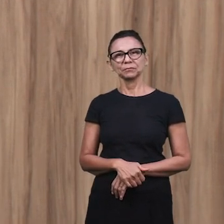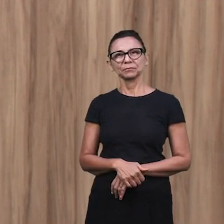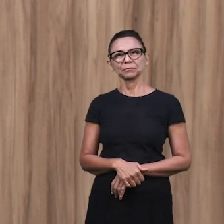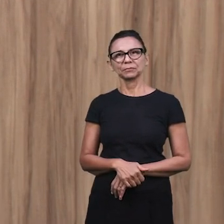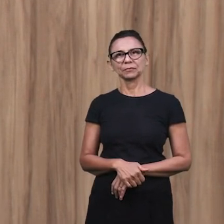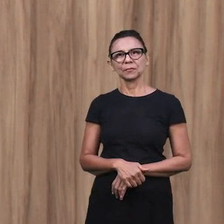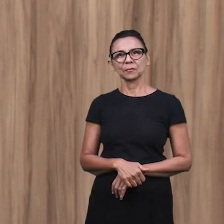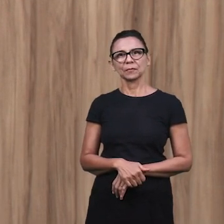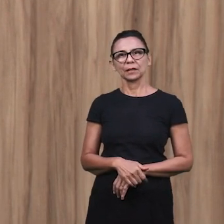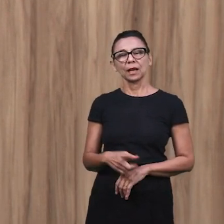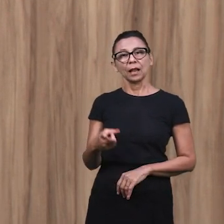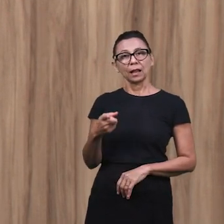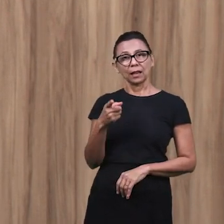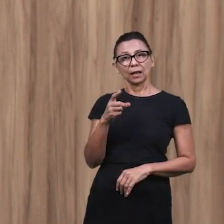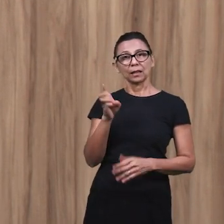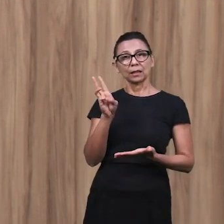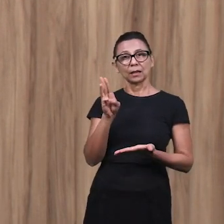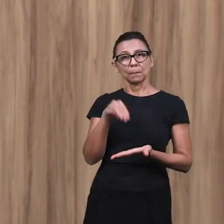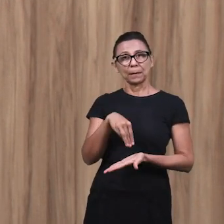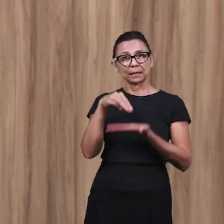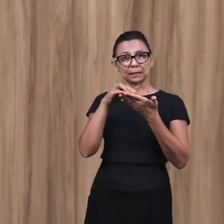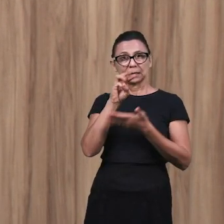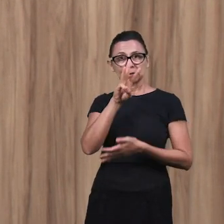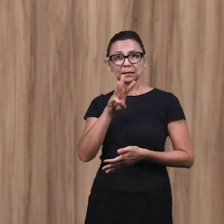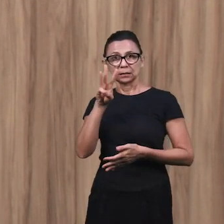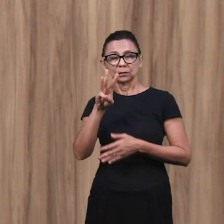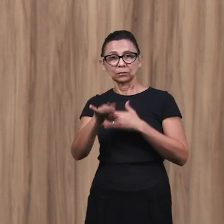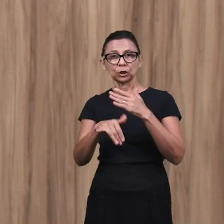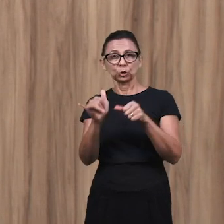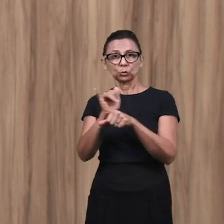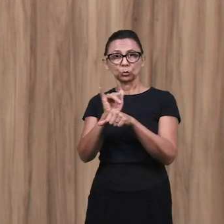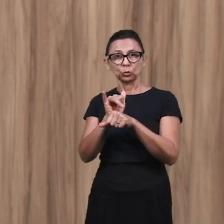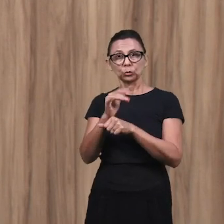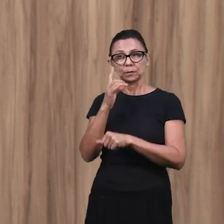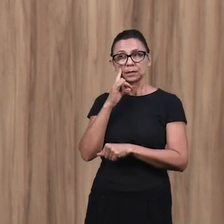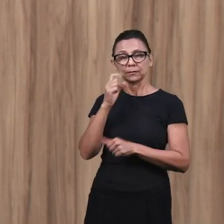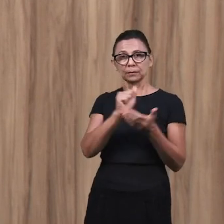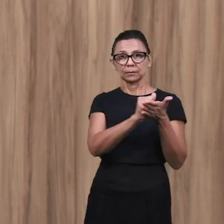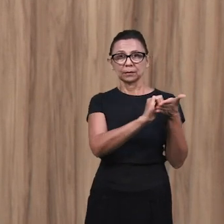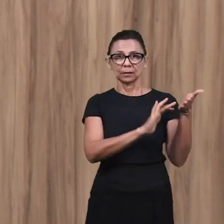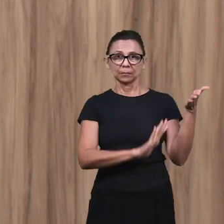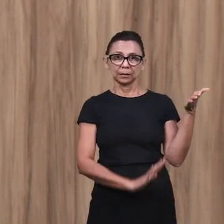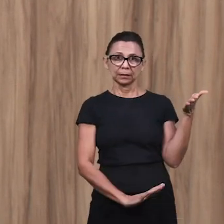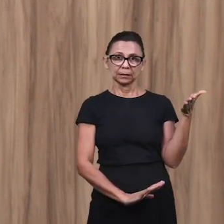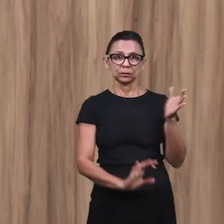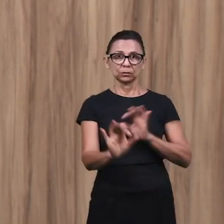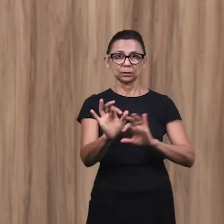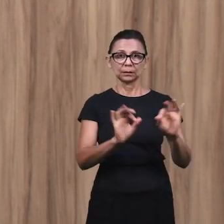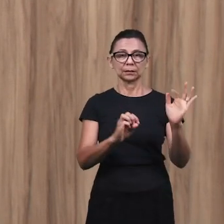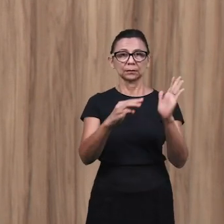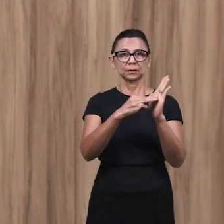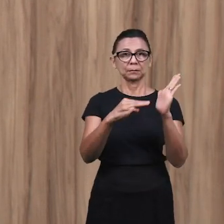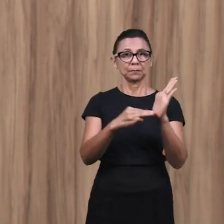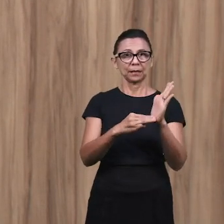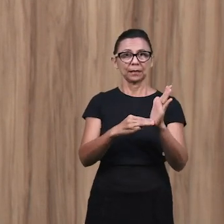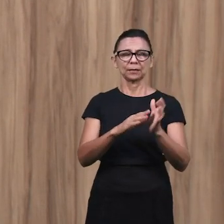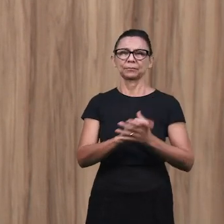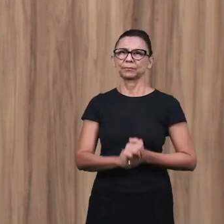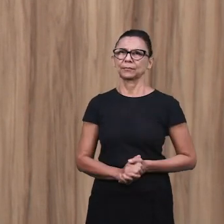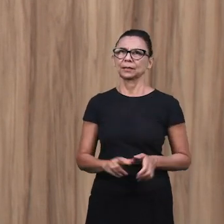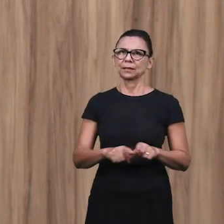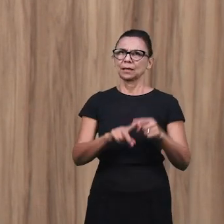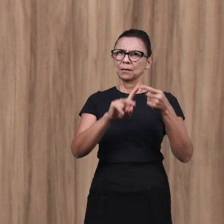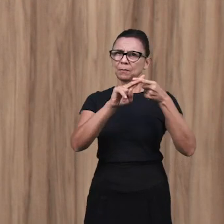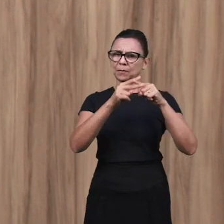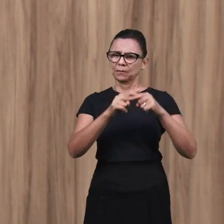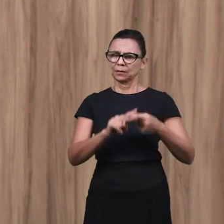canal, dans la chaîne YouTube de l'Église chrétienne Maranatha, dans la playlist Organisation et méthode. Et pour perfectionner le travail